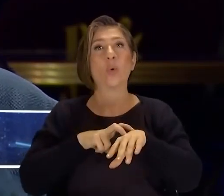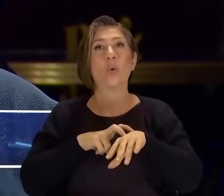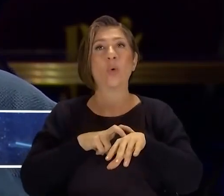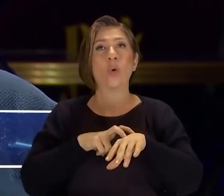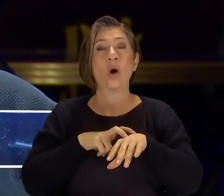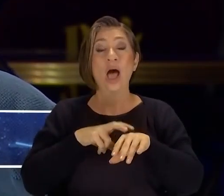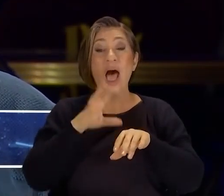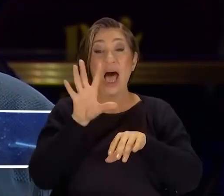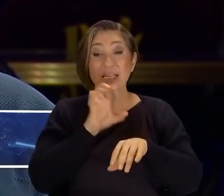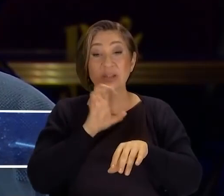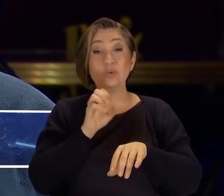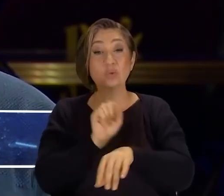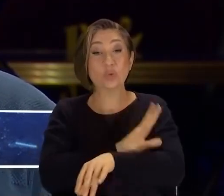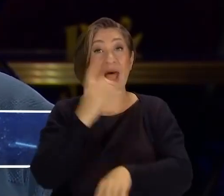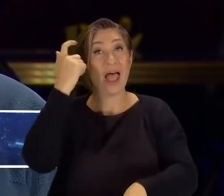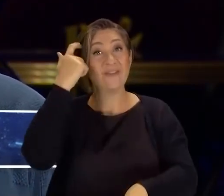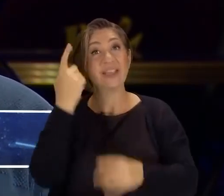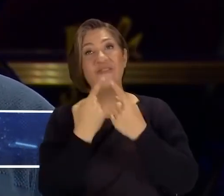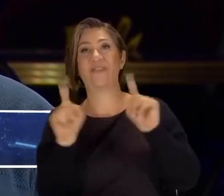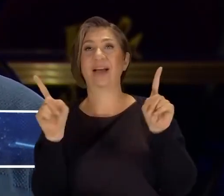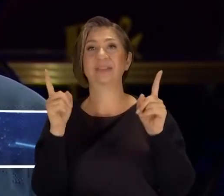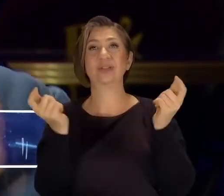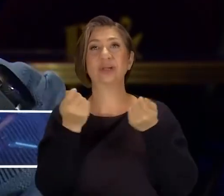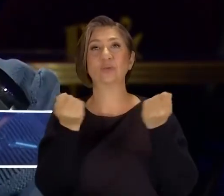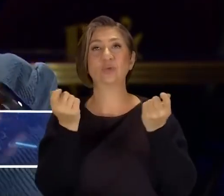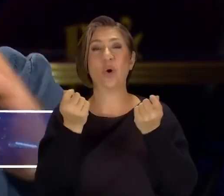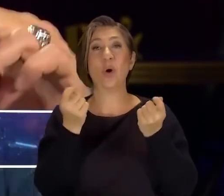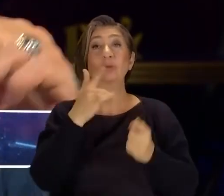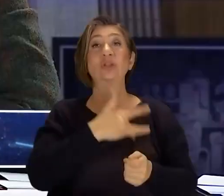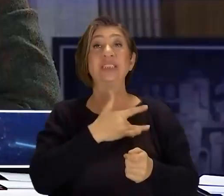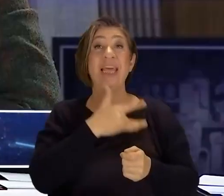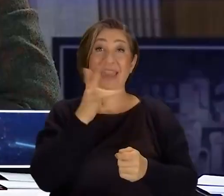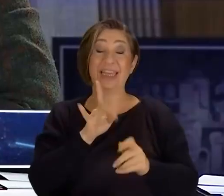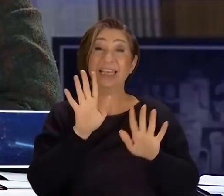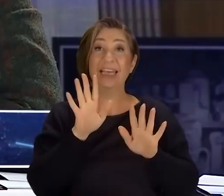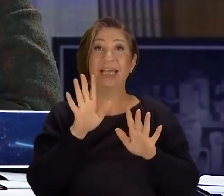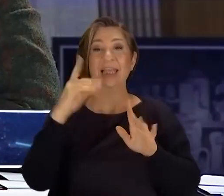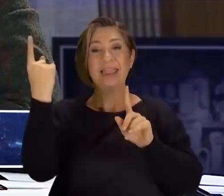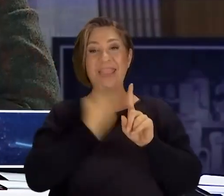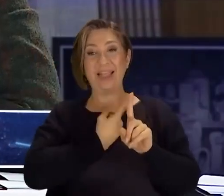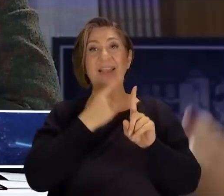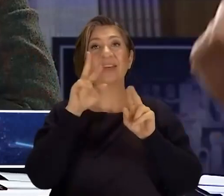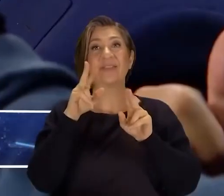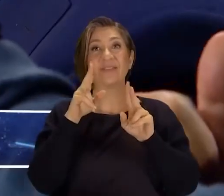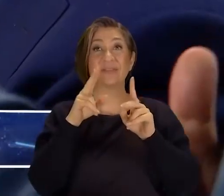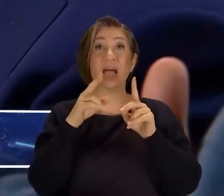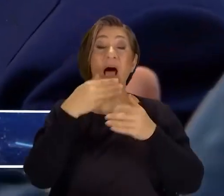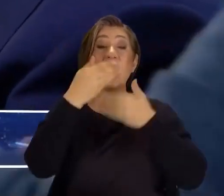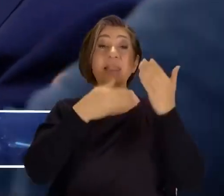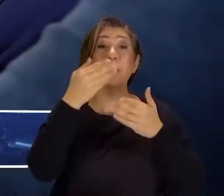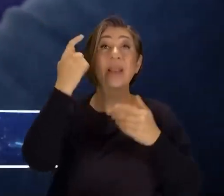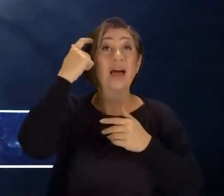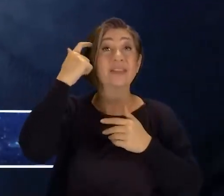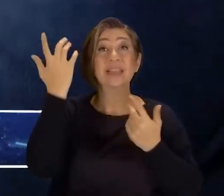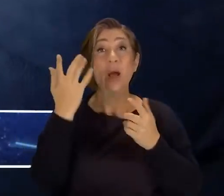Ağrı acı ve duygusal hafıza farklı bir şekilde kodunuzu canlılardaki hafıza bir deklere diğer kaza ise şu anlatılabilir